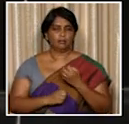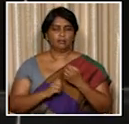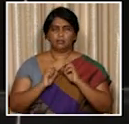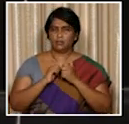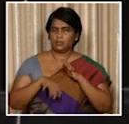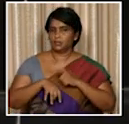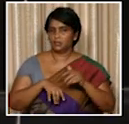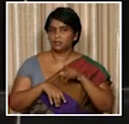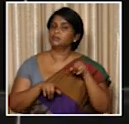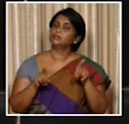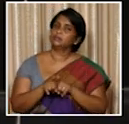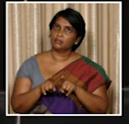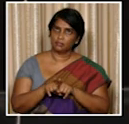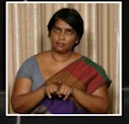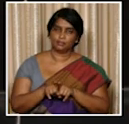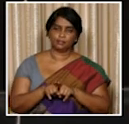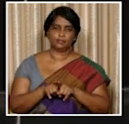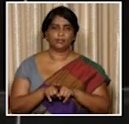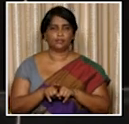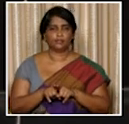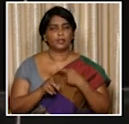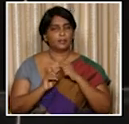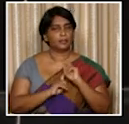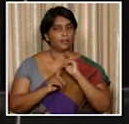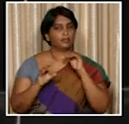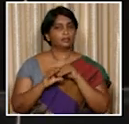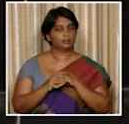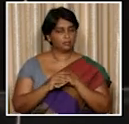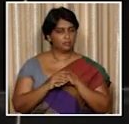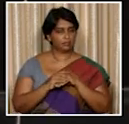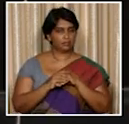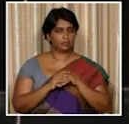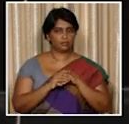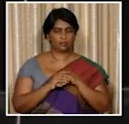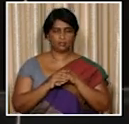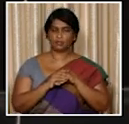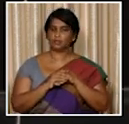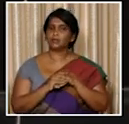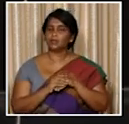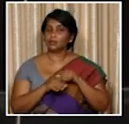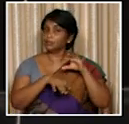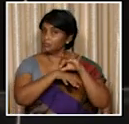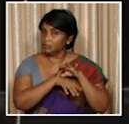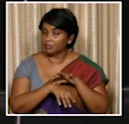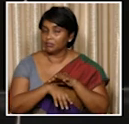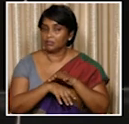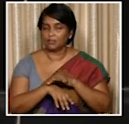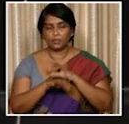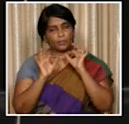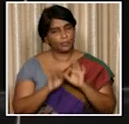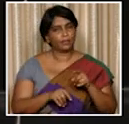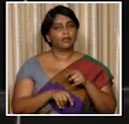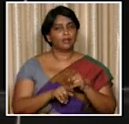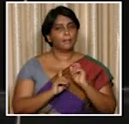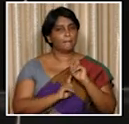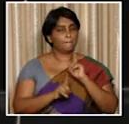நான் பாராளுமன்றத்துக்கு அழைத்து செல்லப்படாமல் அங்கு சில அதிகாரிகள் தடுக்கின்ற பொழுதெல்லாம் இங்கிருந்து தொலைபேசியினூடாக